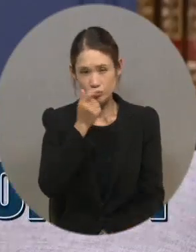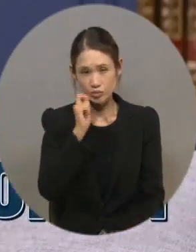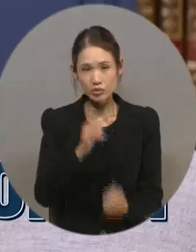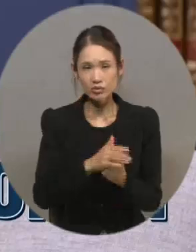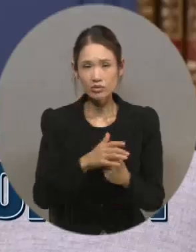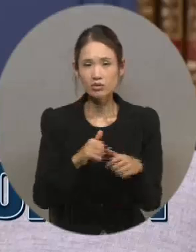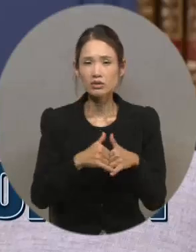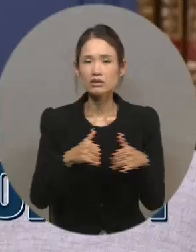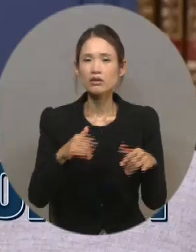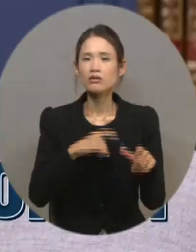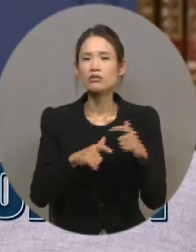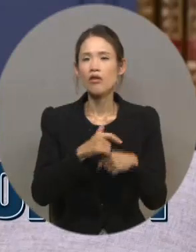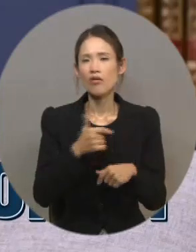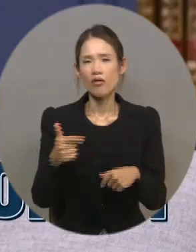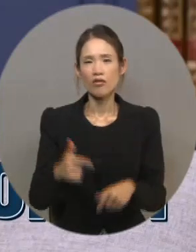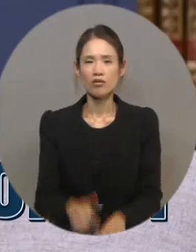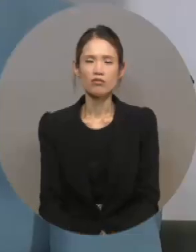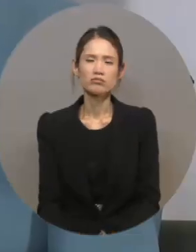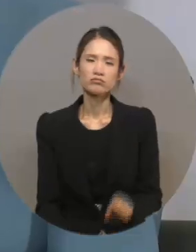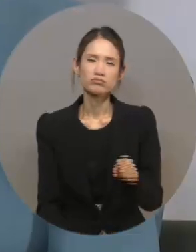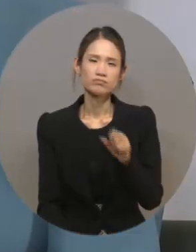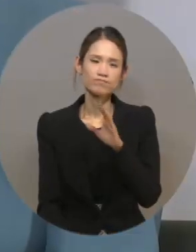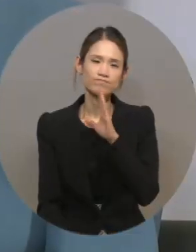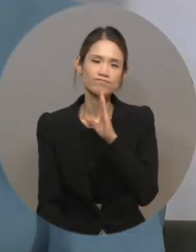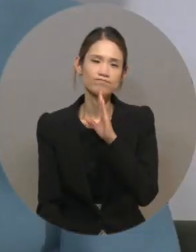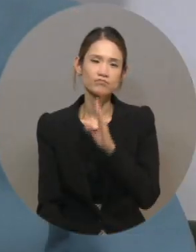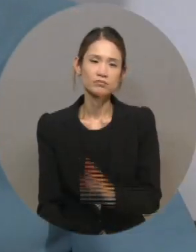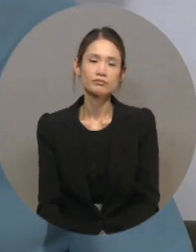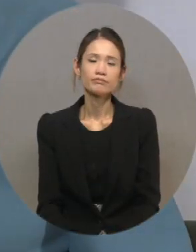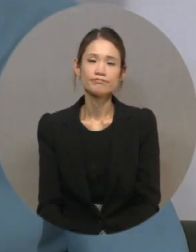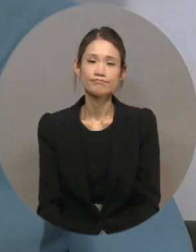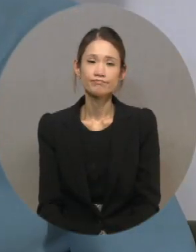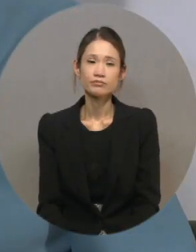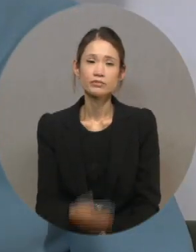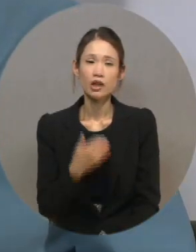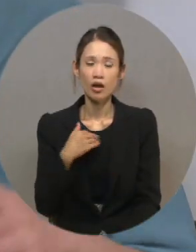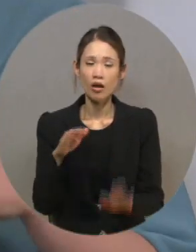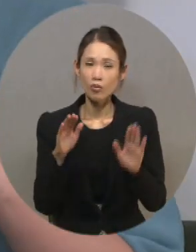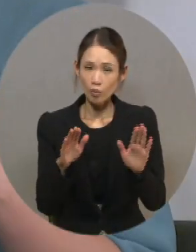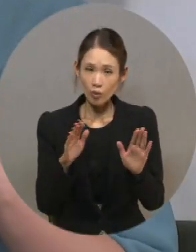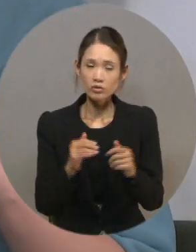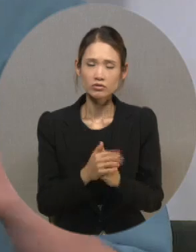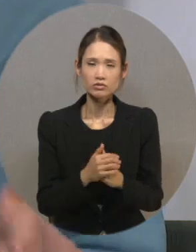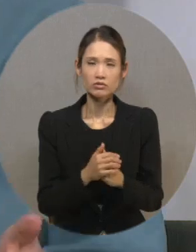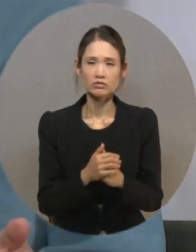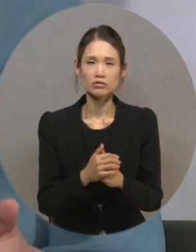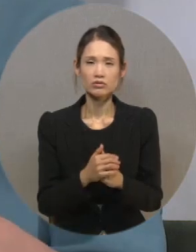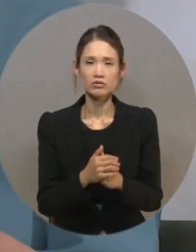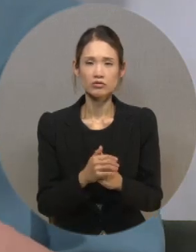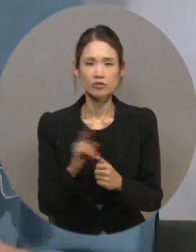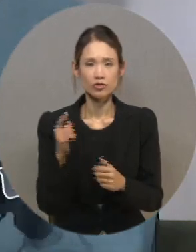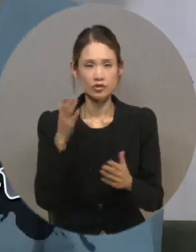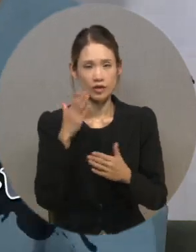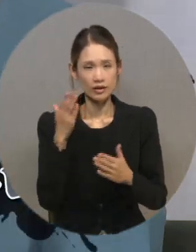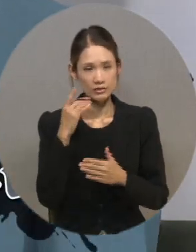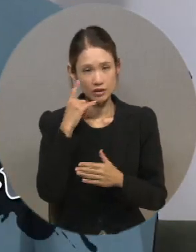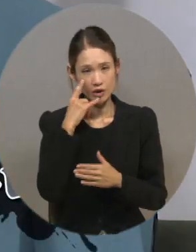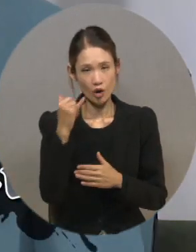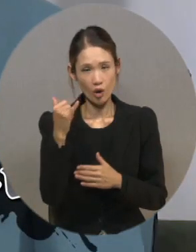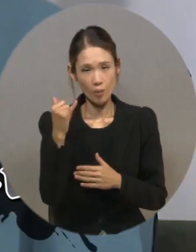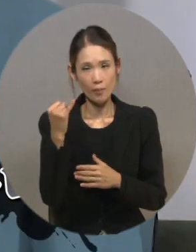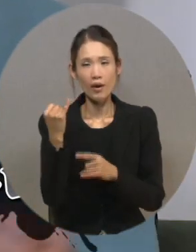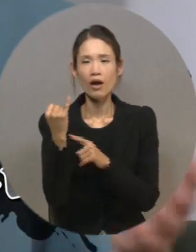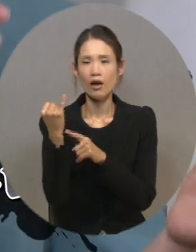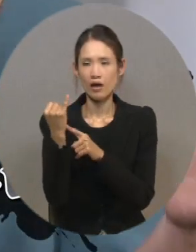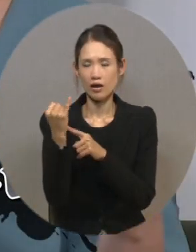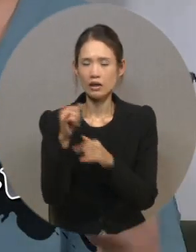그렇게 크구나. 그렇죠. 네, 맞습니다. 그래서 네. 제가 오늘도 이제 그 학생의 어머니가 자살을 한